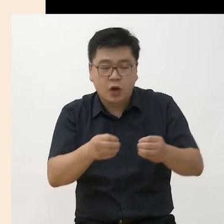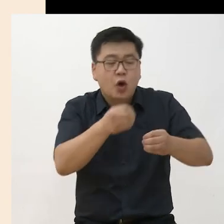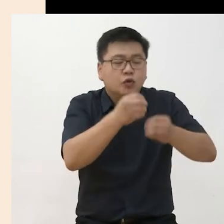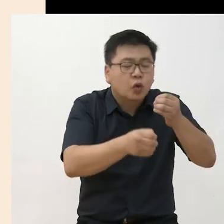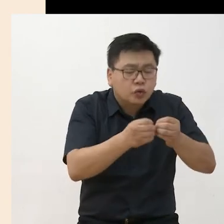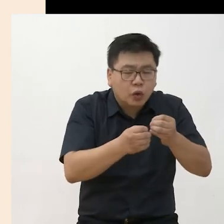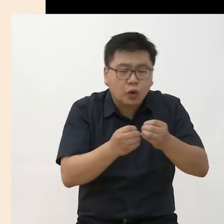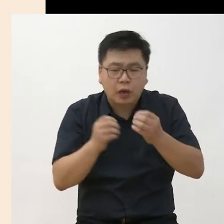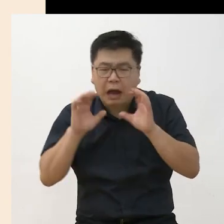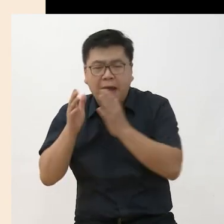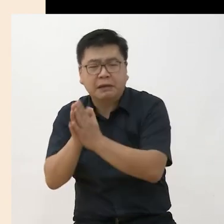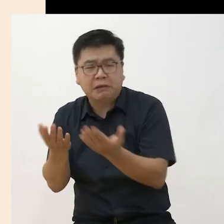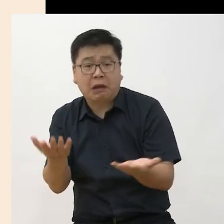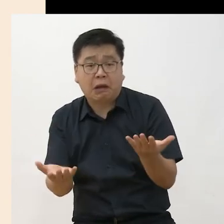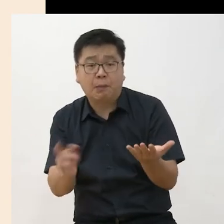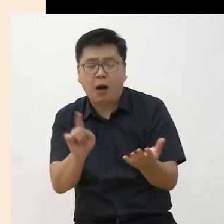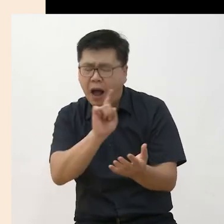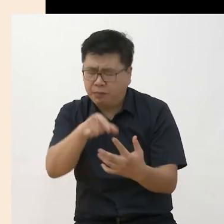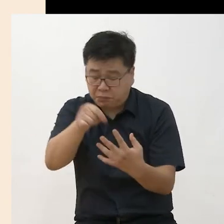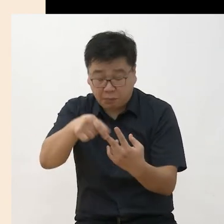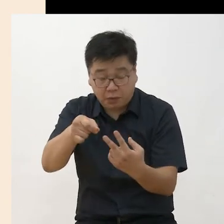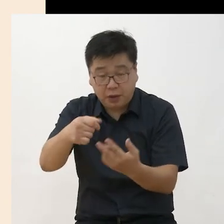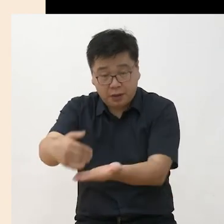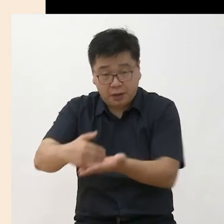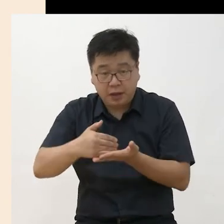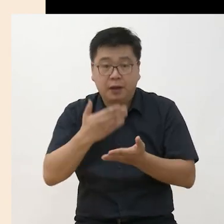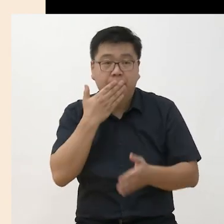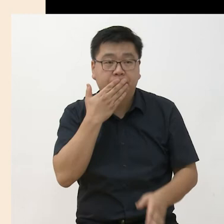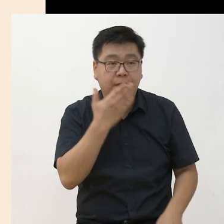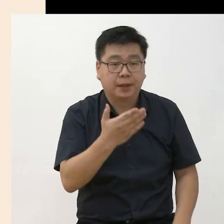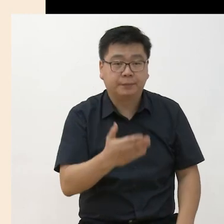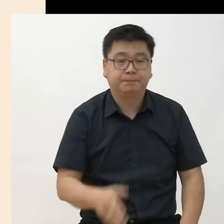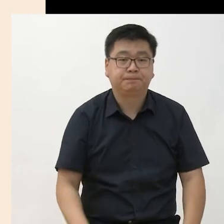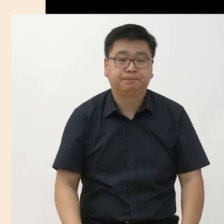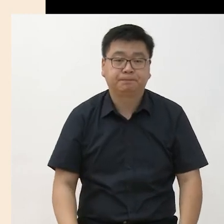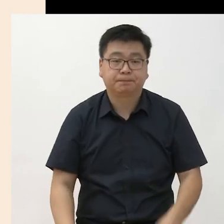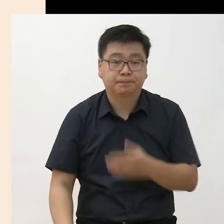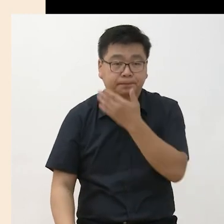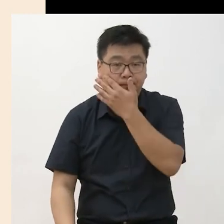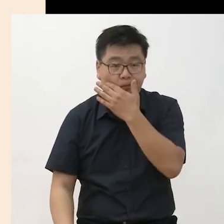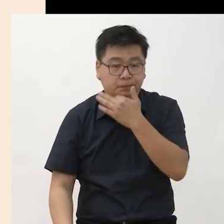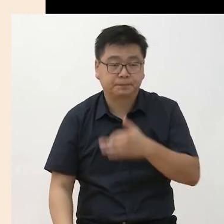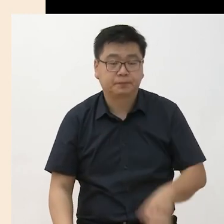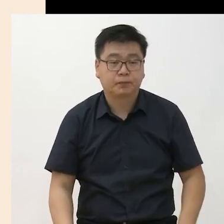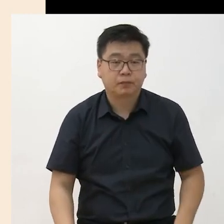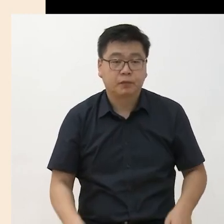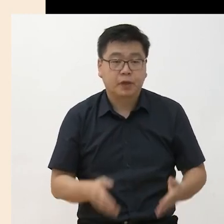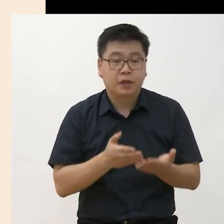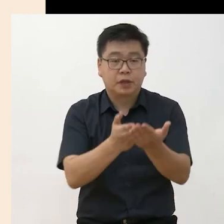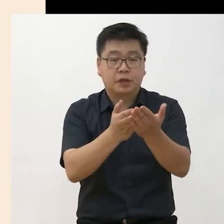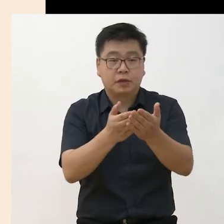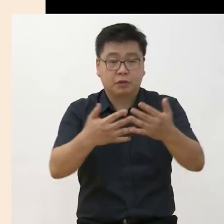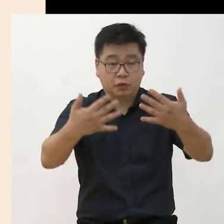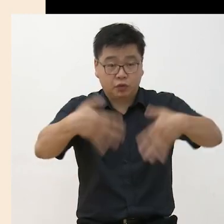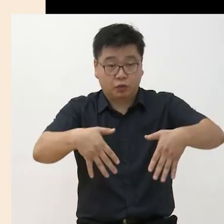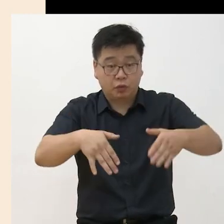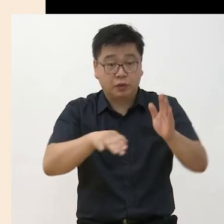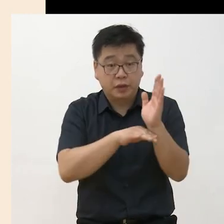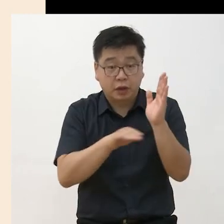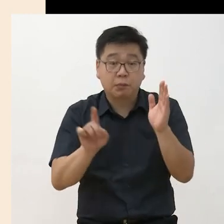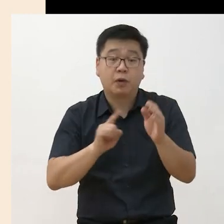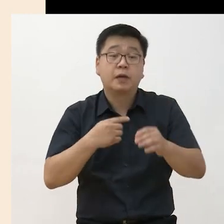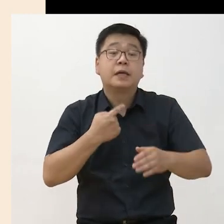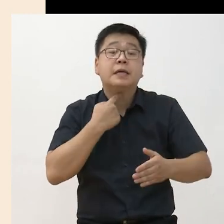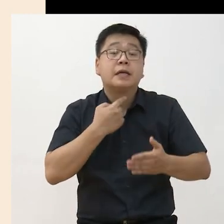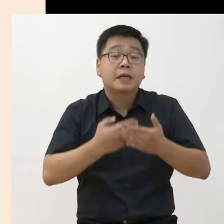신청자께서 택일해서 이렇게 신청이 가능하도록 그렇게 지금 하고 있고요. 신청 자격 조건은